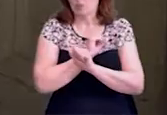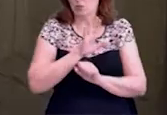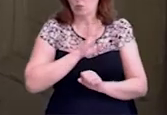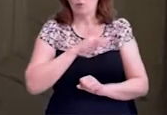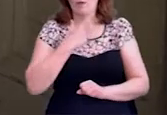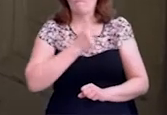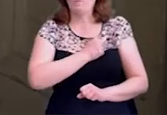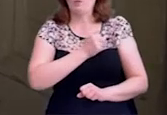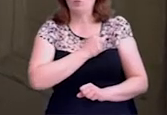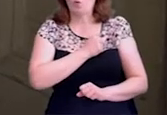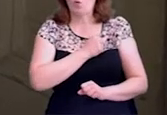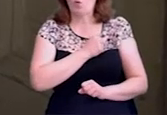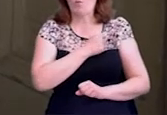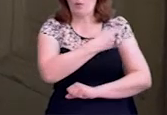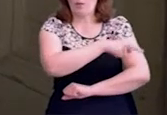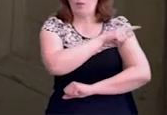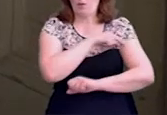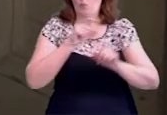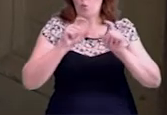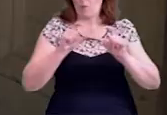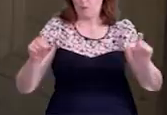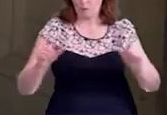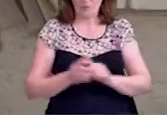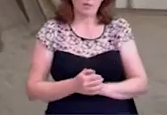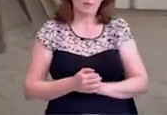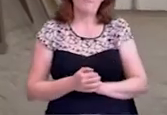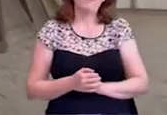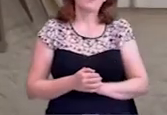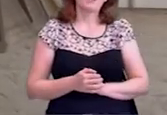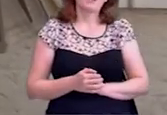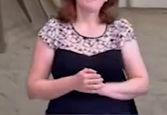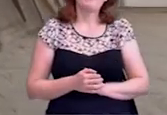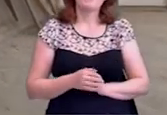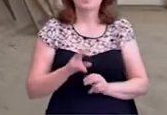госпіталь. Якщо потрібно було знести якусь стіну, ніхто не вагався, просто брали і